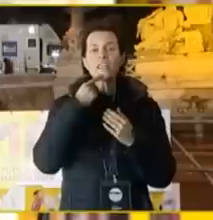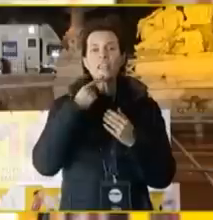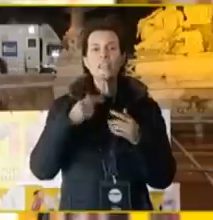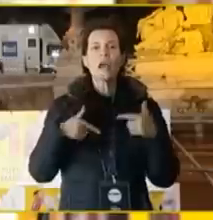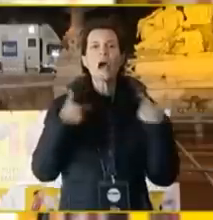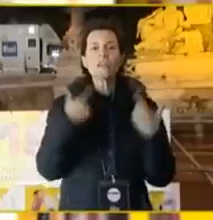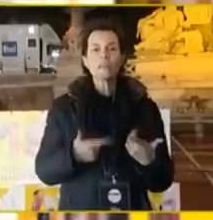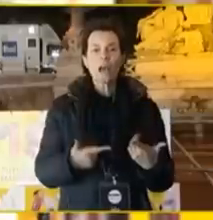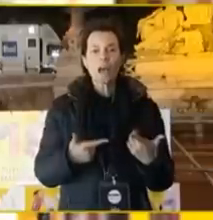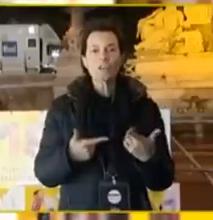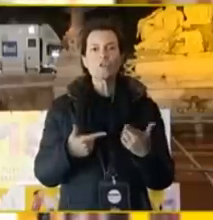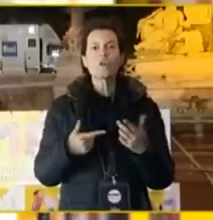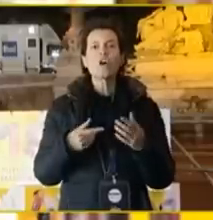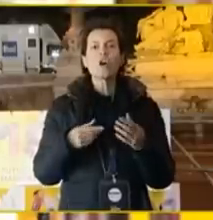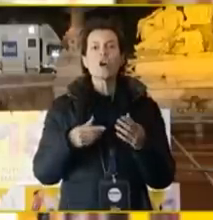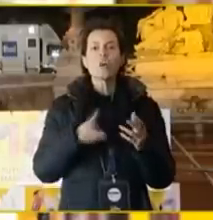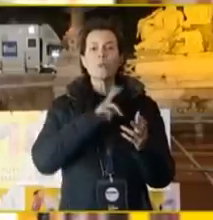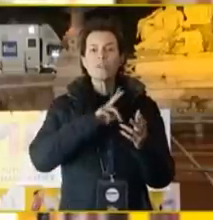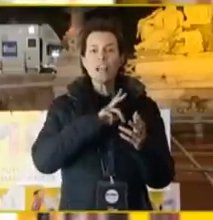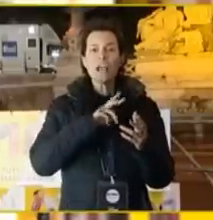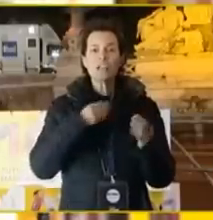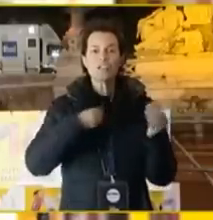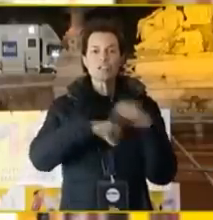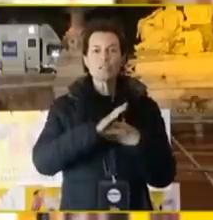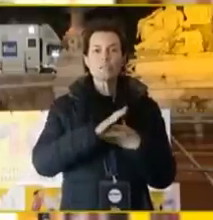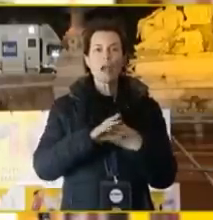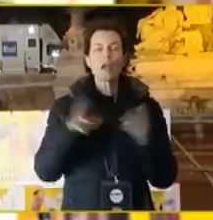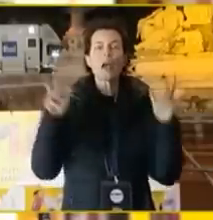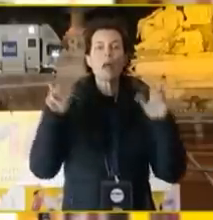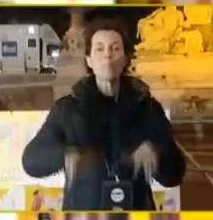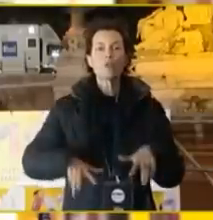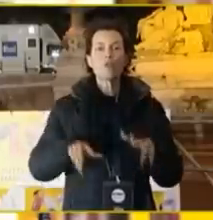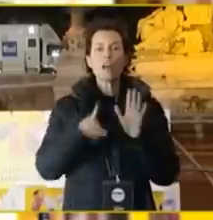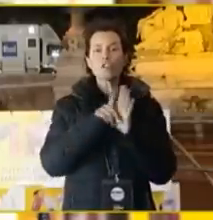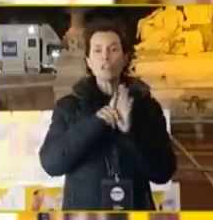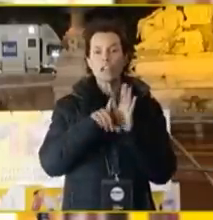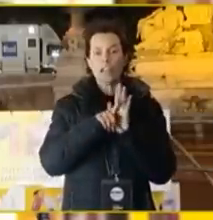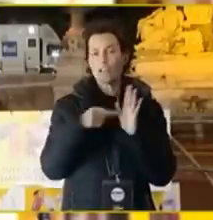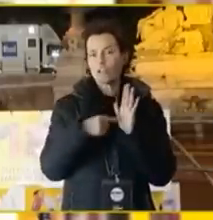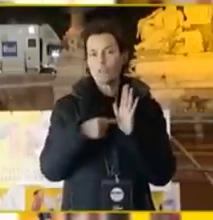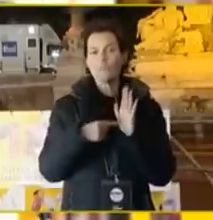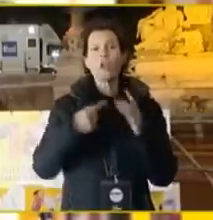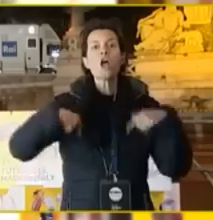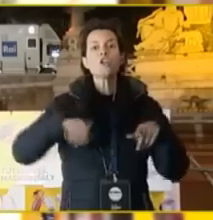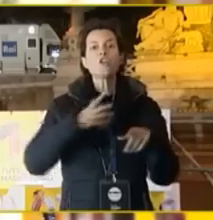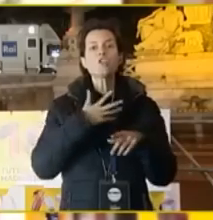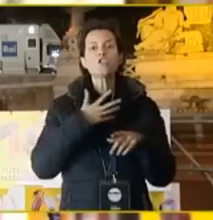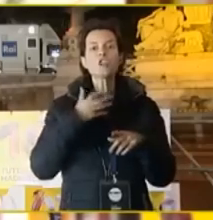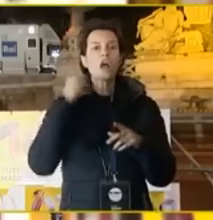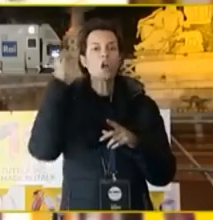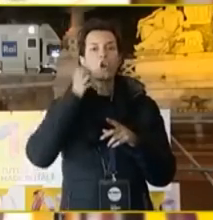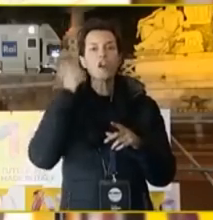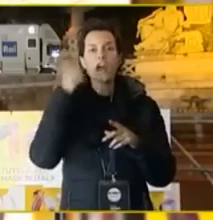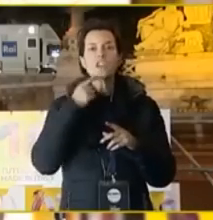privilegi e questi sprechi possa approvare un decreto del genere. Noi abbiamo la credibilità per approvare